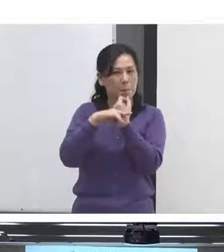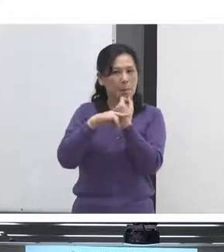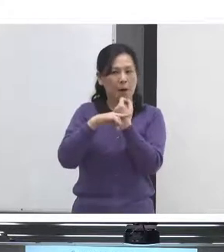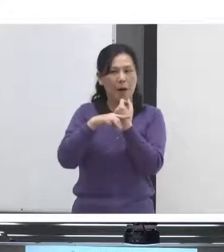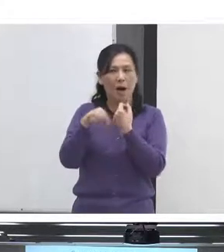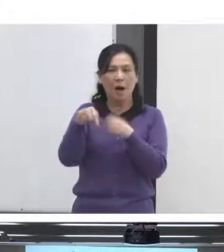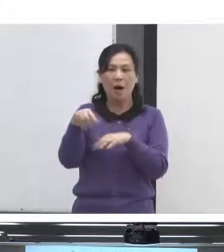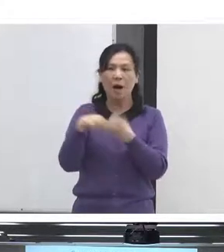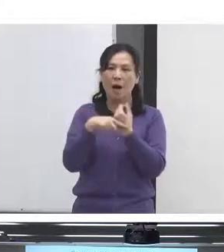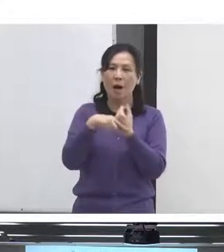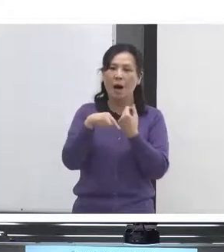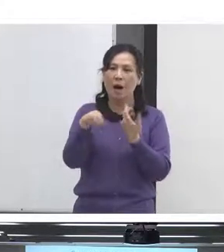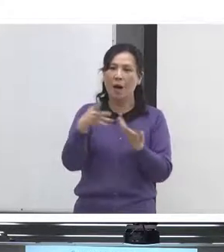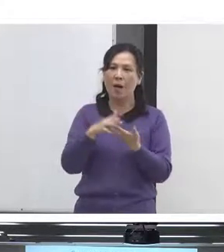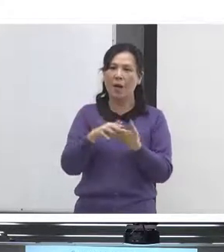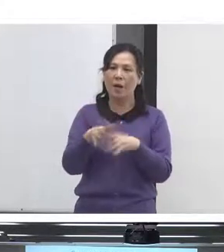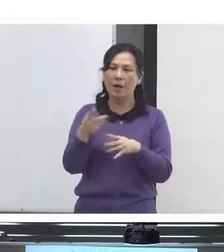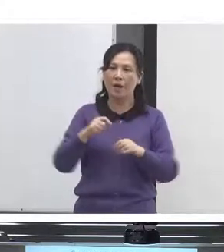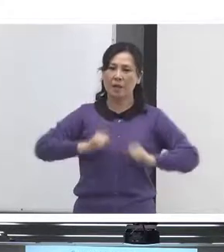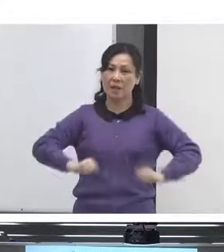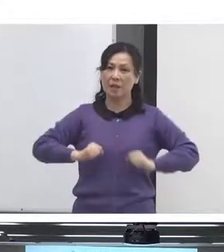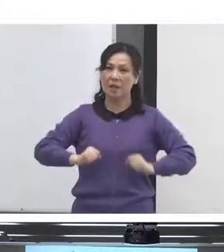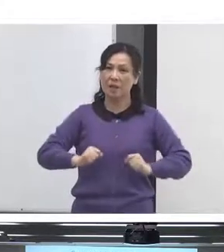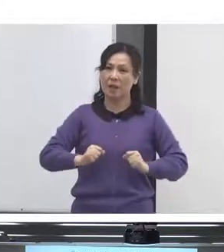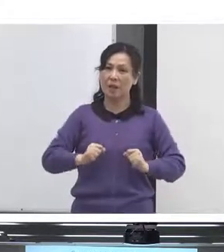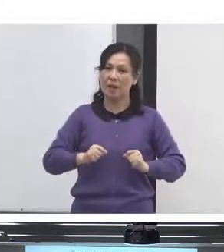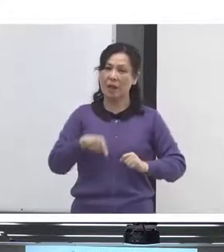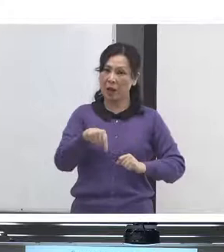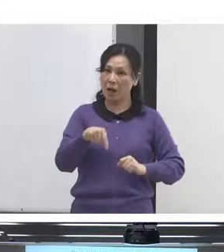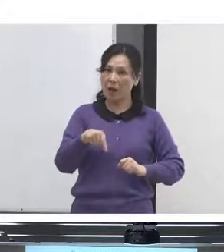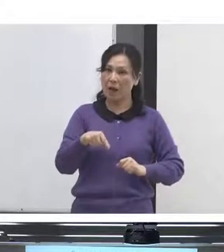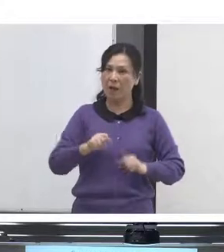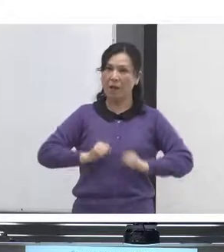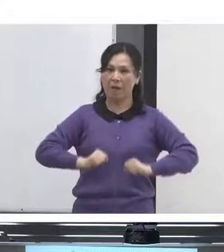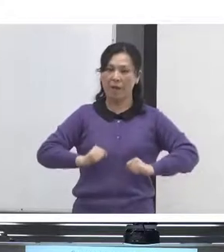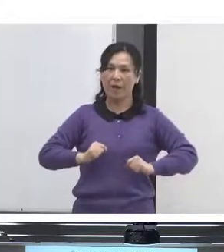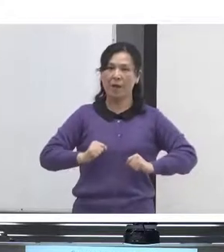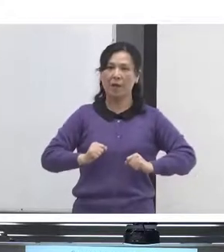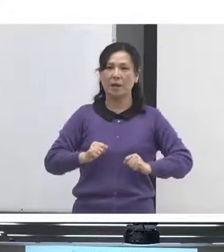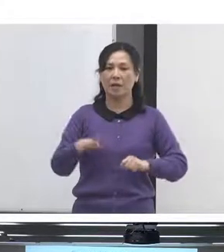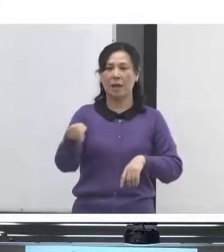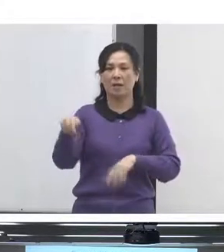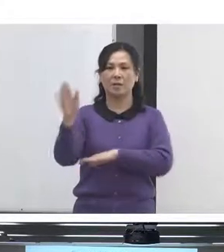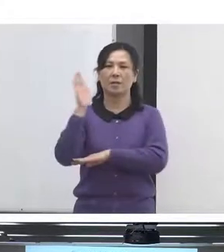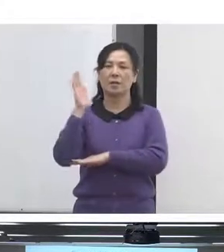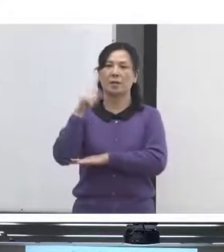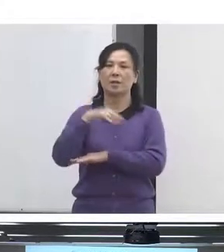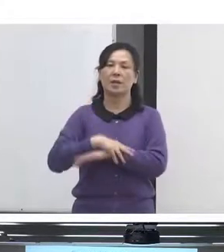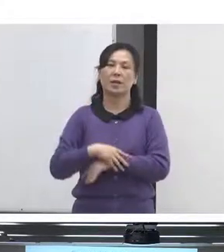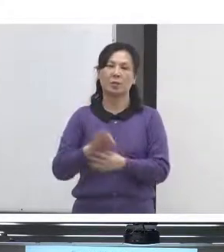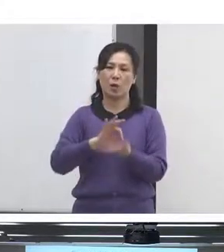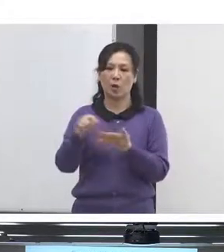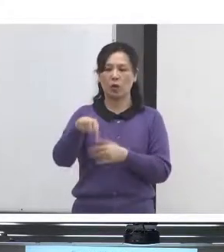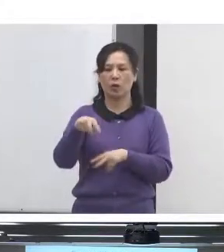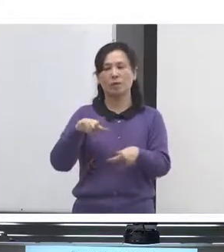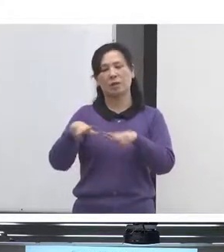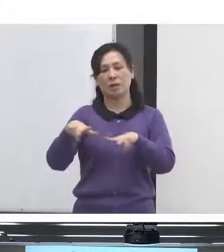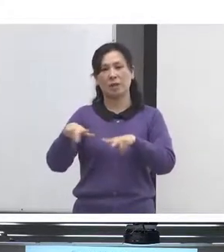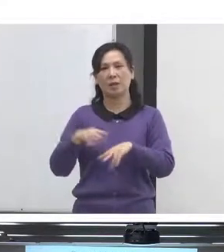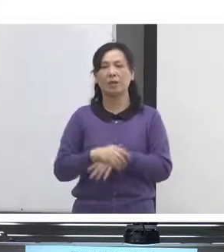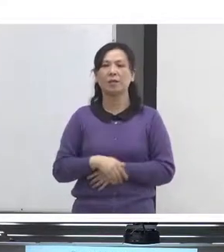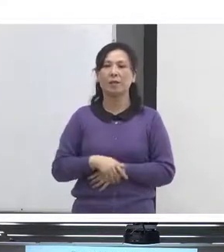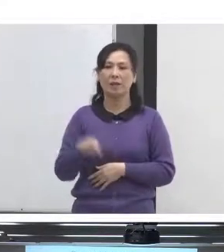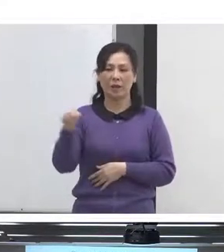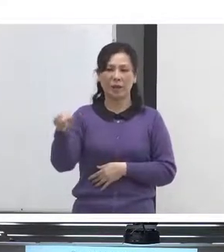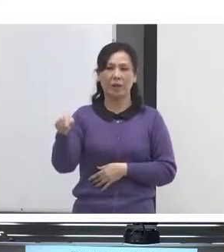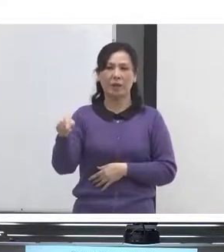类似我们的这个健康相关的一个健康的一个政府单位，他们就是用 ArcGIS 的地图，所以这个部分就是它有一个